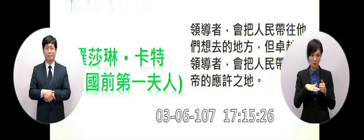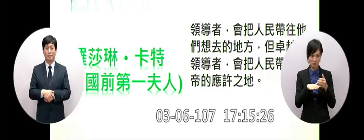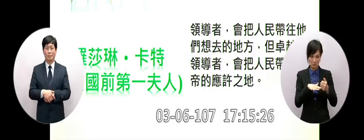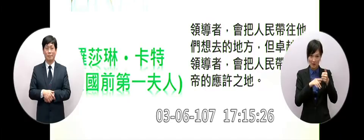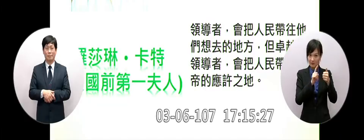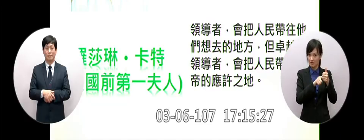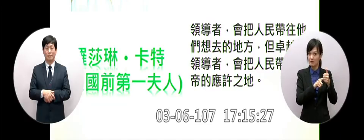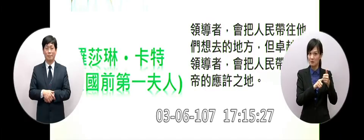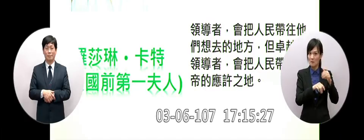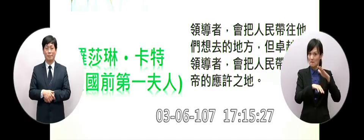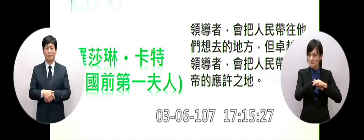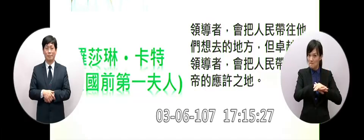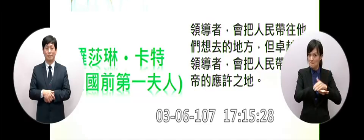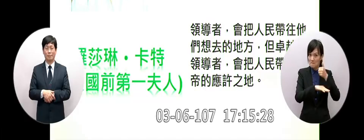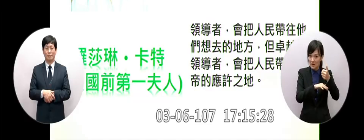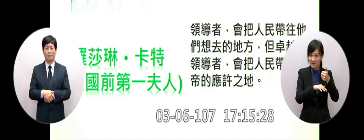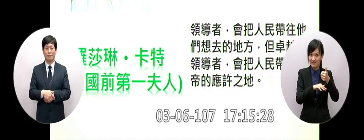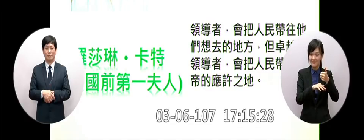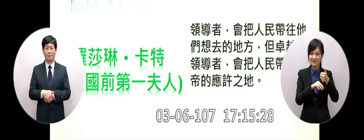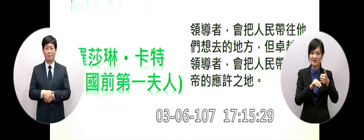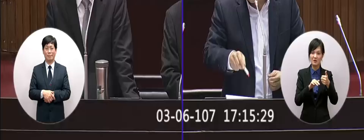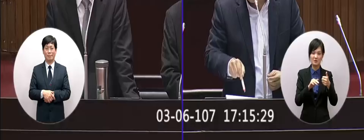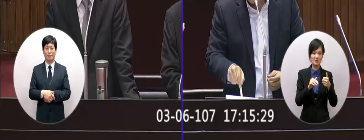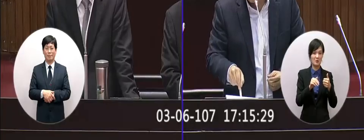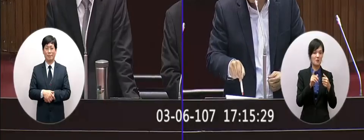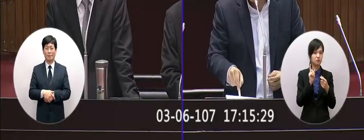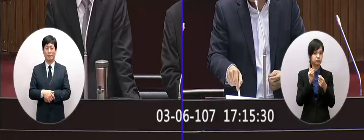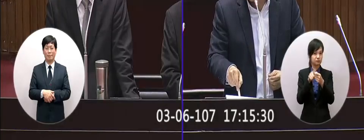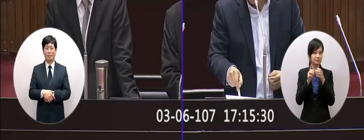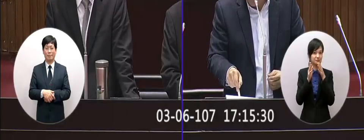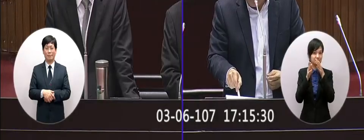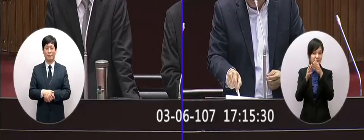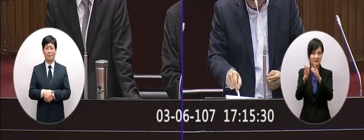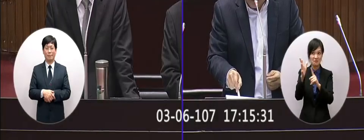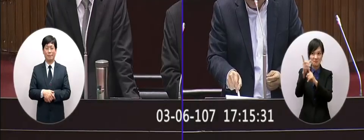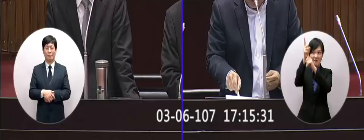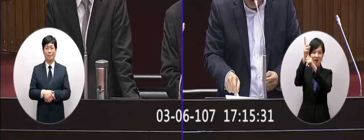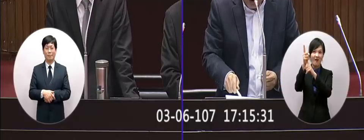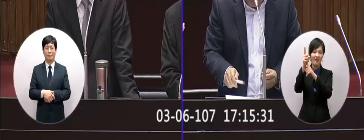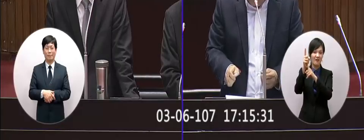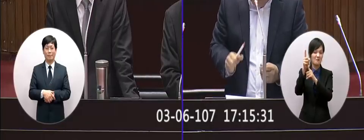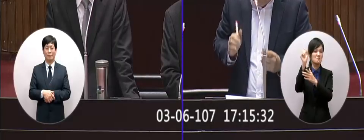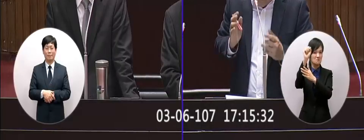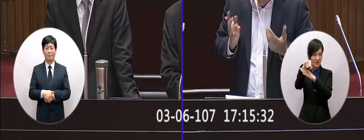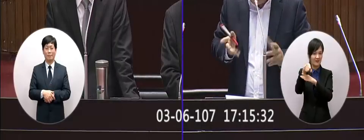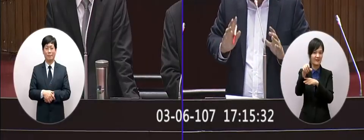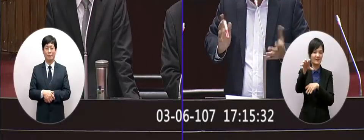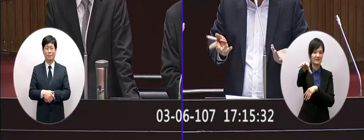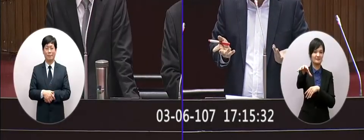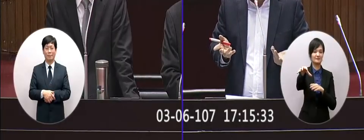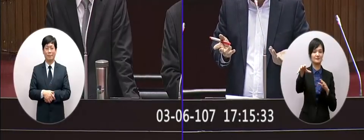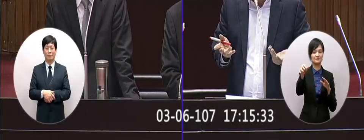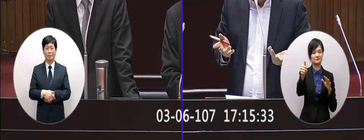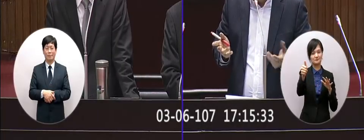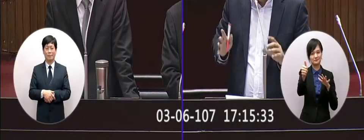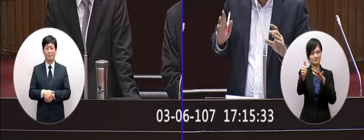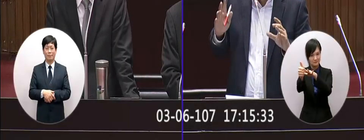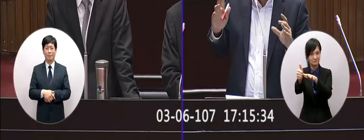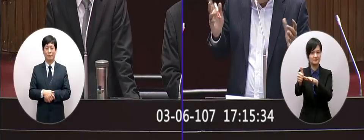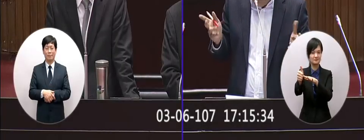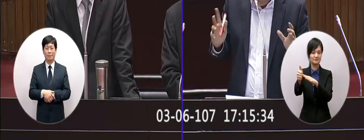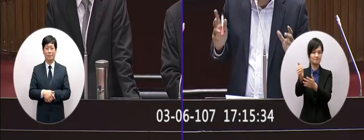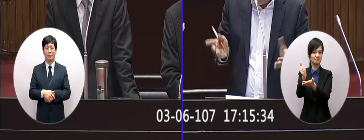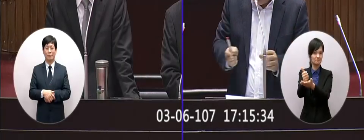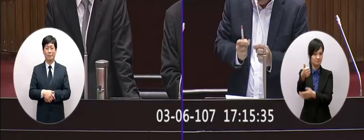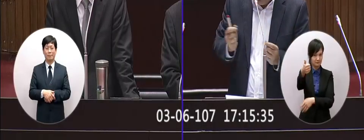许之地。这刘兆豪给他改，啊，是不是要讲这个？你知不知？就是说我们发现了问题啊，我们